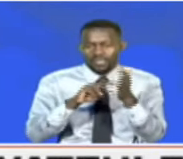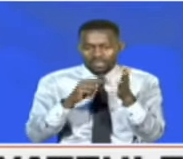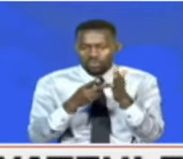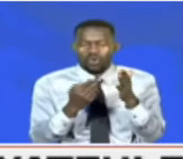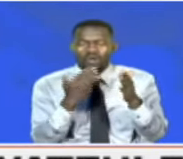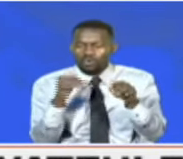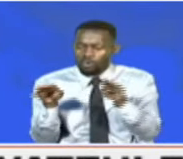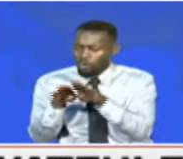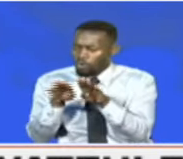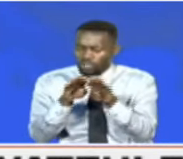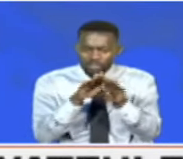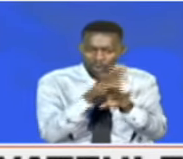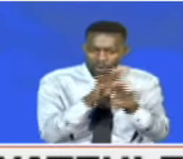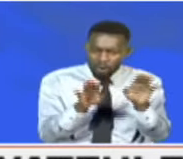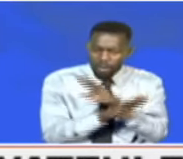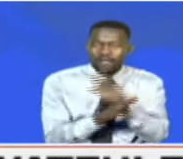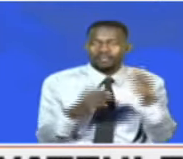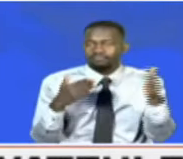that you are able to